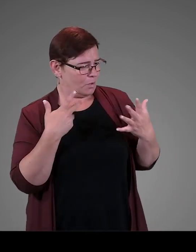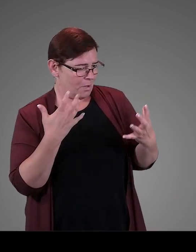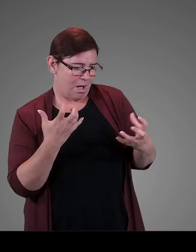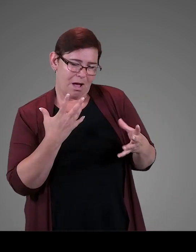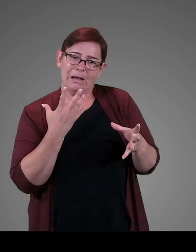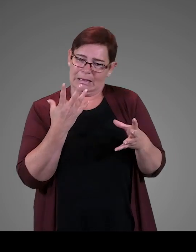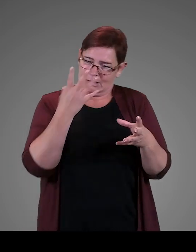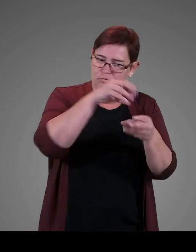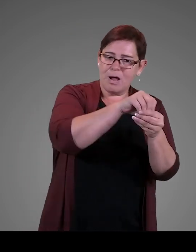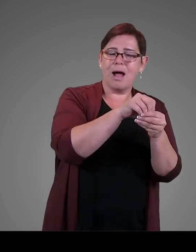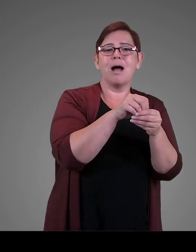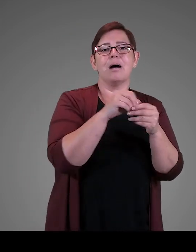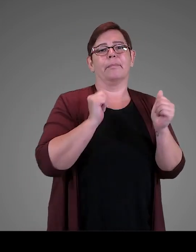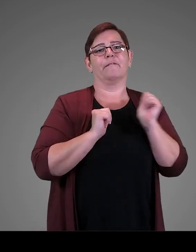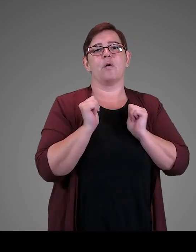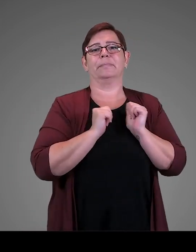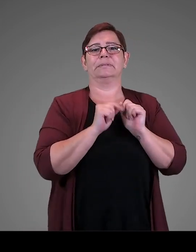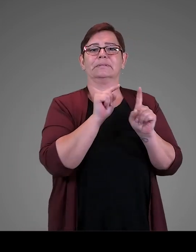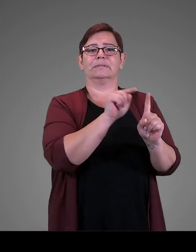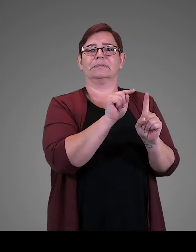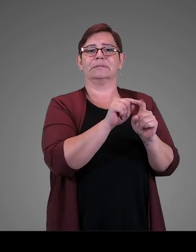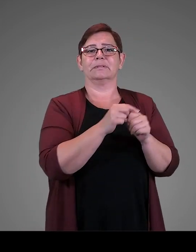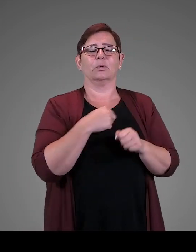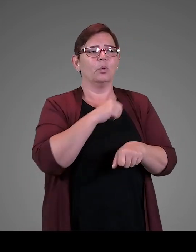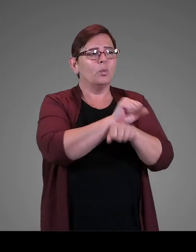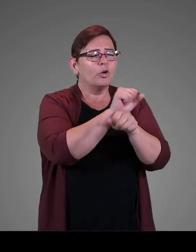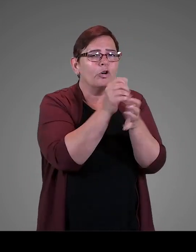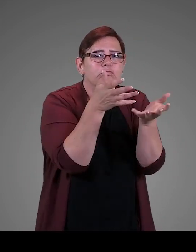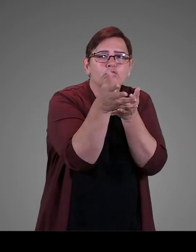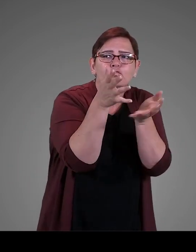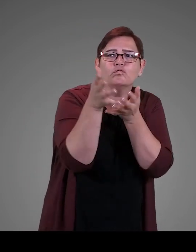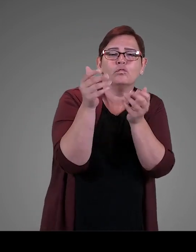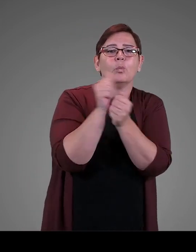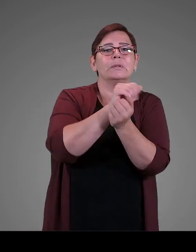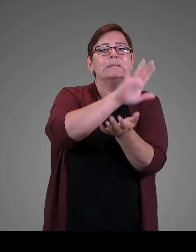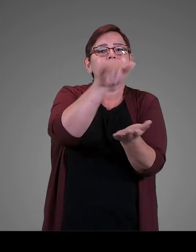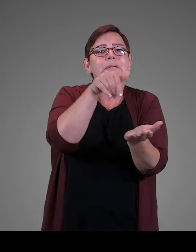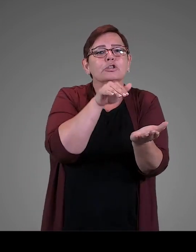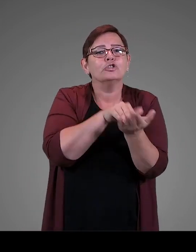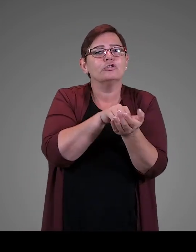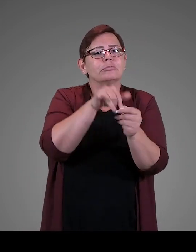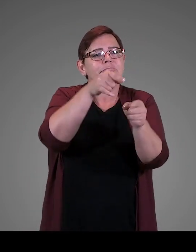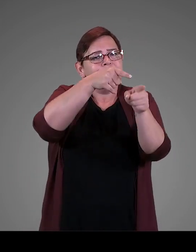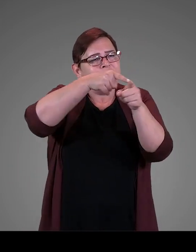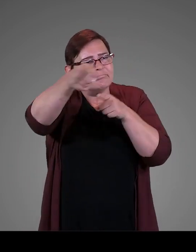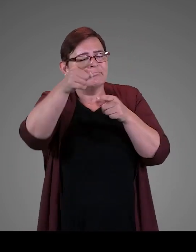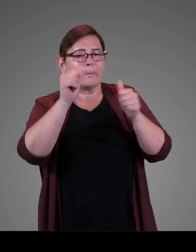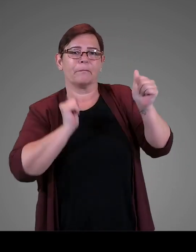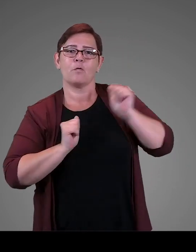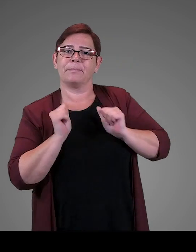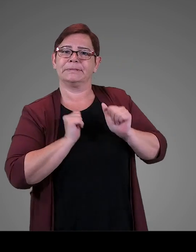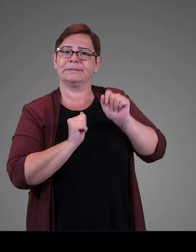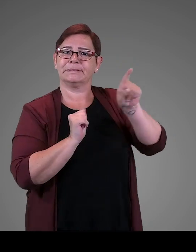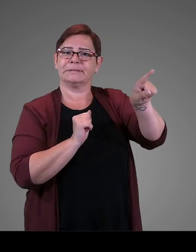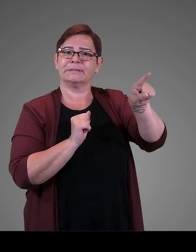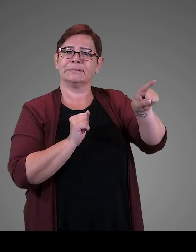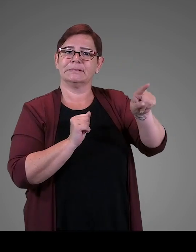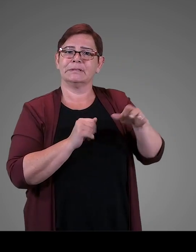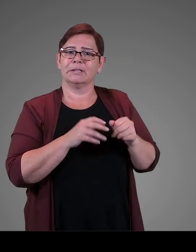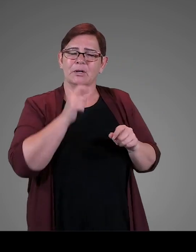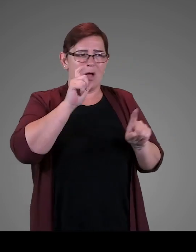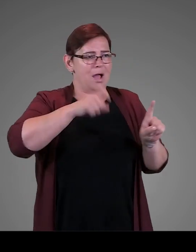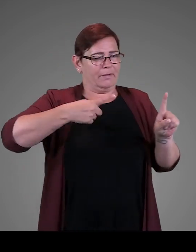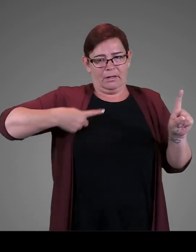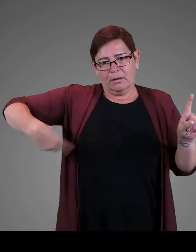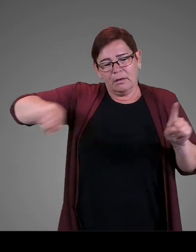puis on en parlait d'ailleurs quand je disais que nous, on n'est pas spécialisé en performance, mais on veut interagir avec la performance, donc